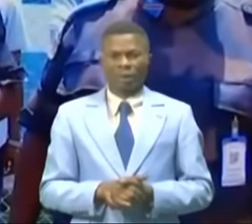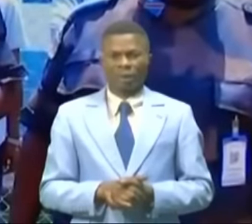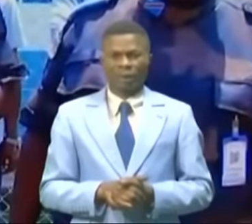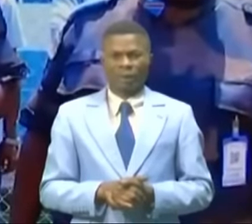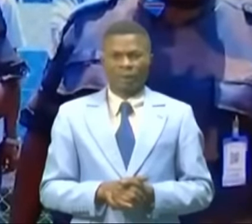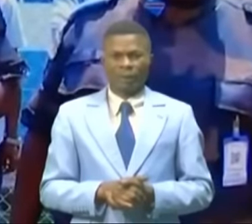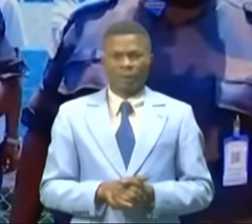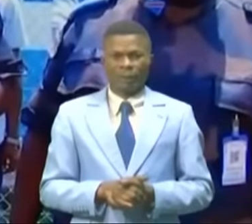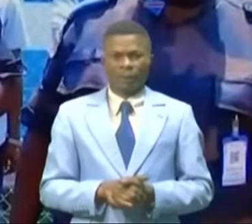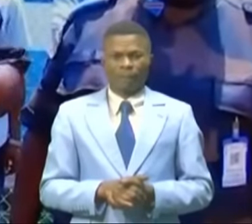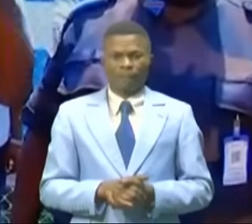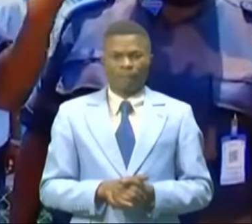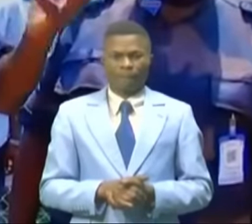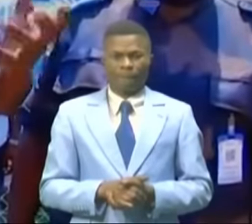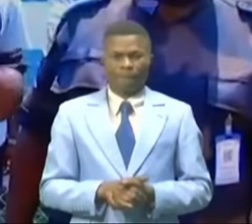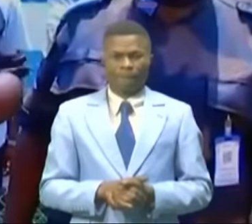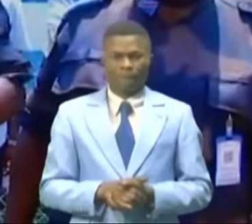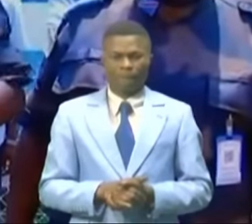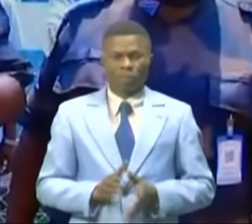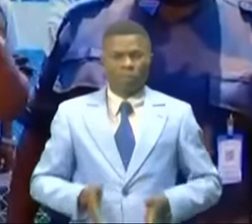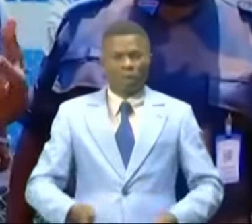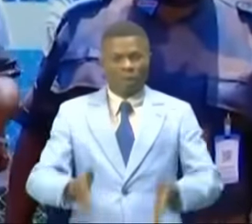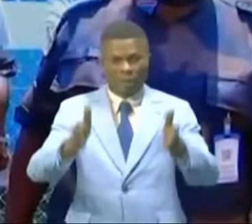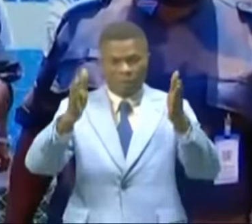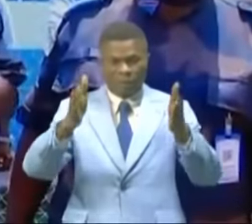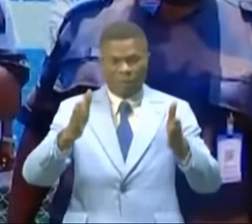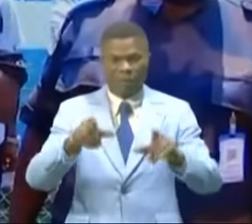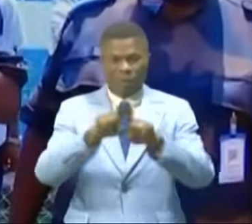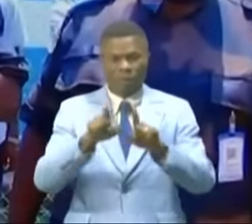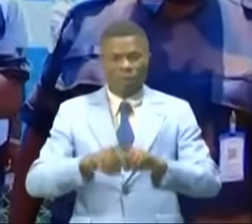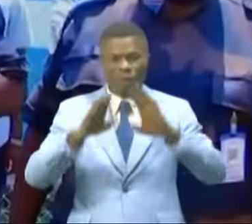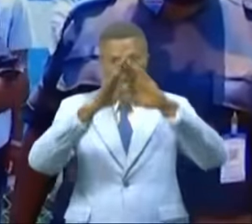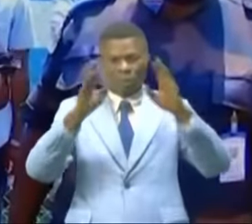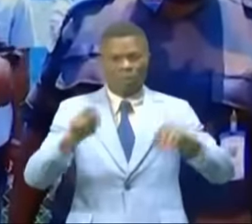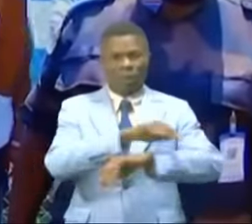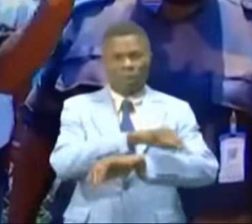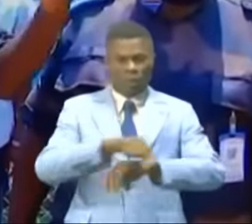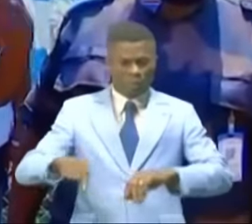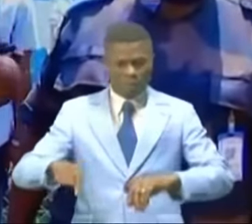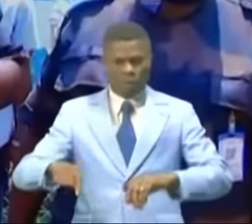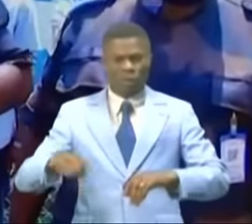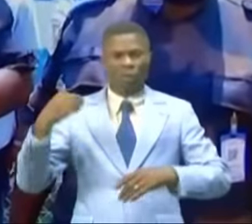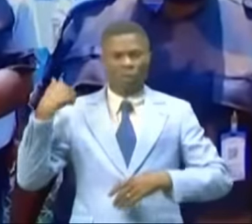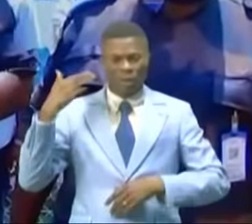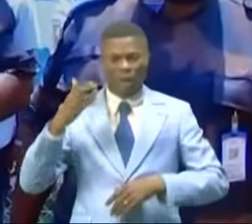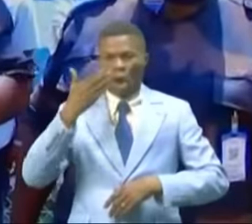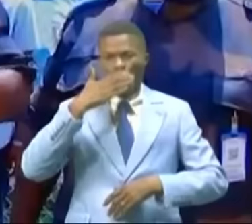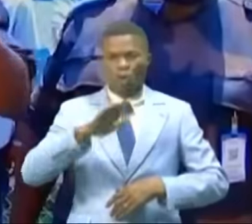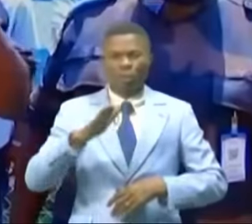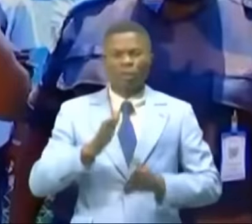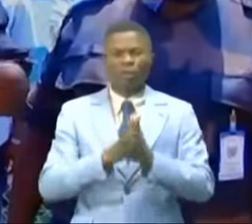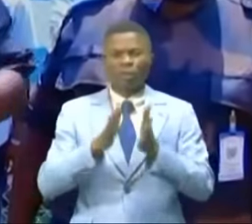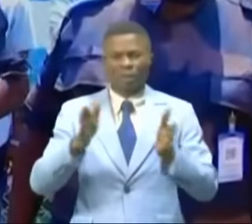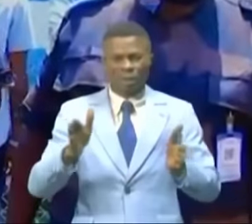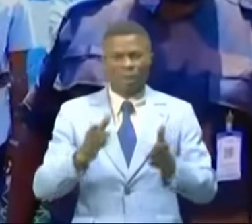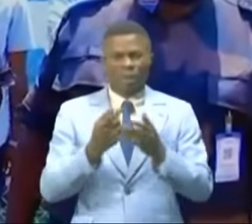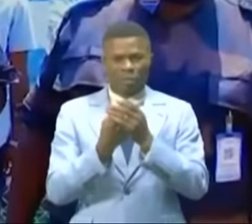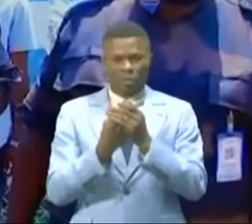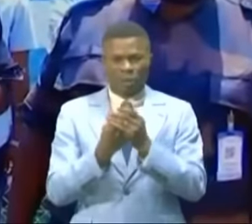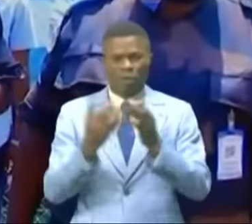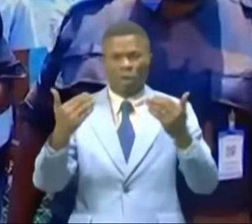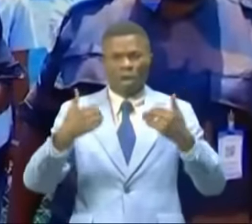Mombasa, les avenues, les maisons, le bureau de l'État, l'hôpital général de référence sont